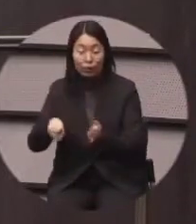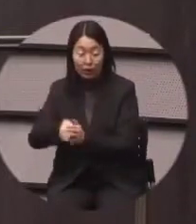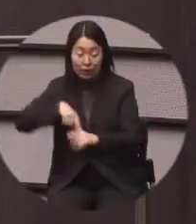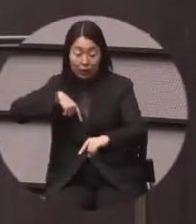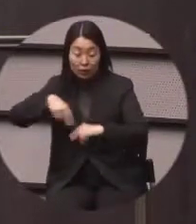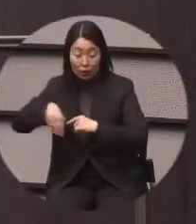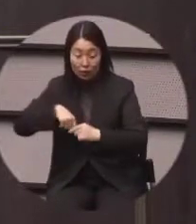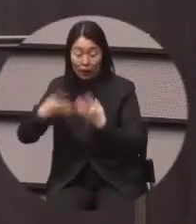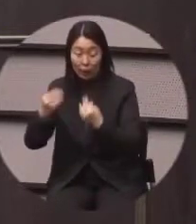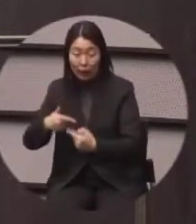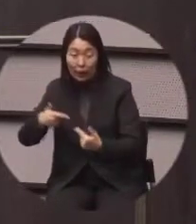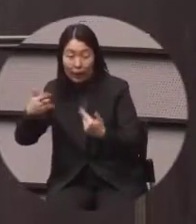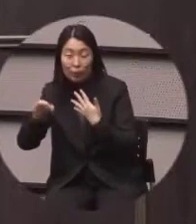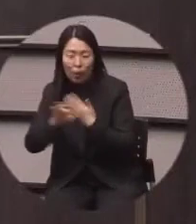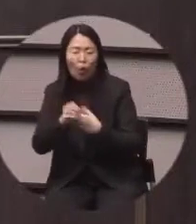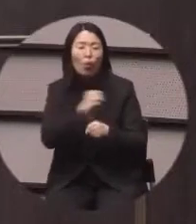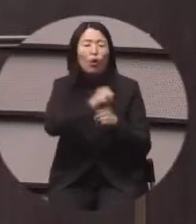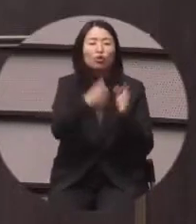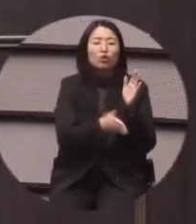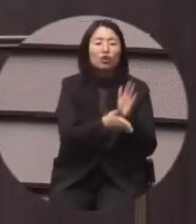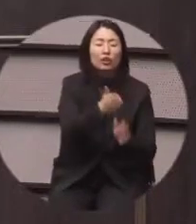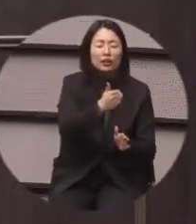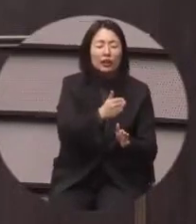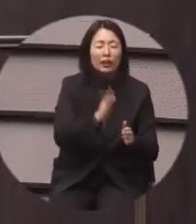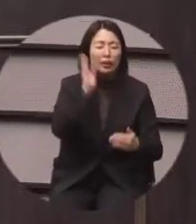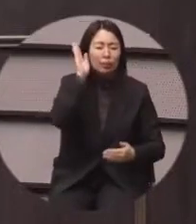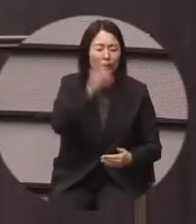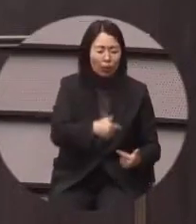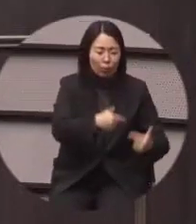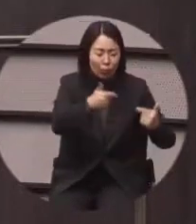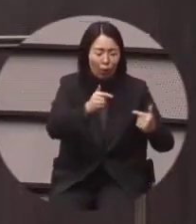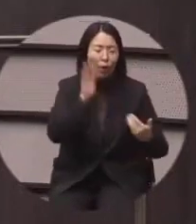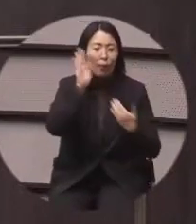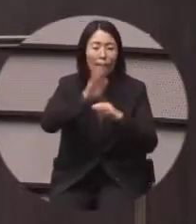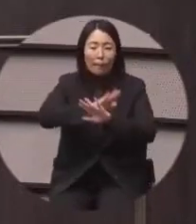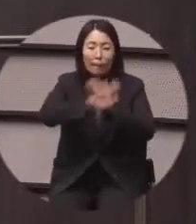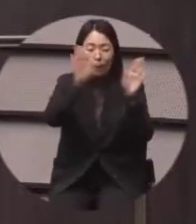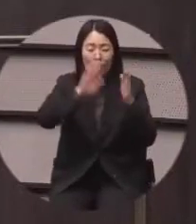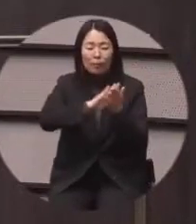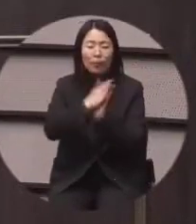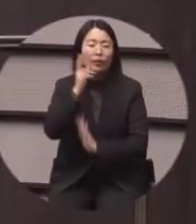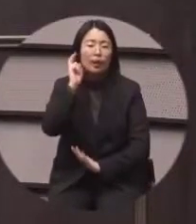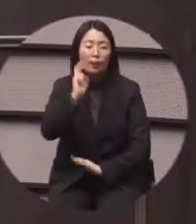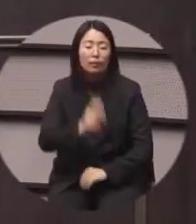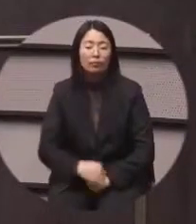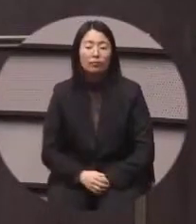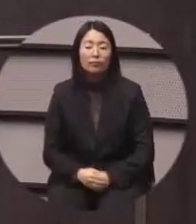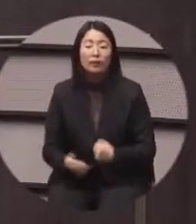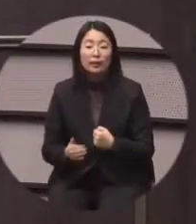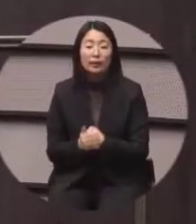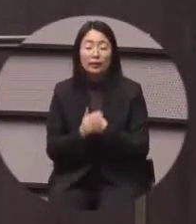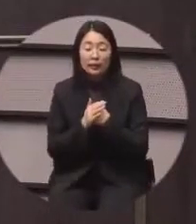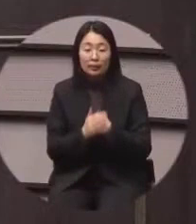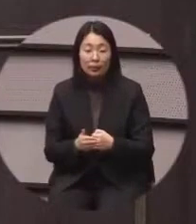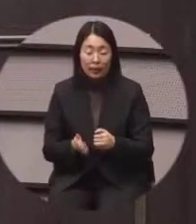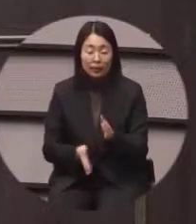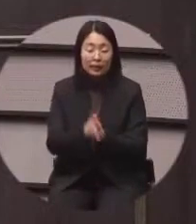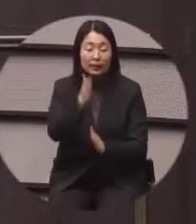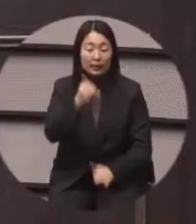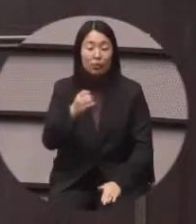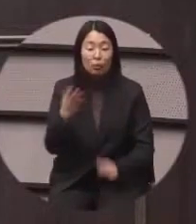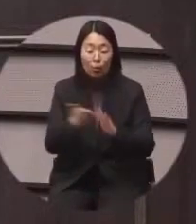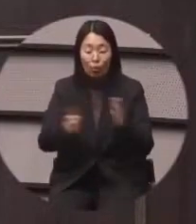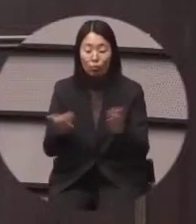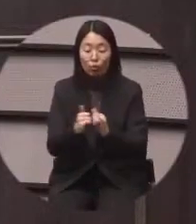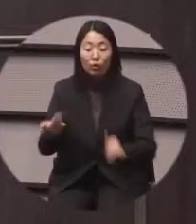성패에 따라 광주시의 미래도 달라질 것입니다. 시장님 및 집행부 공직자들께서는